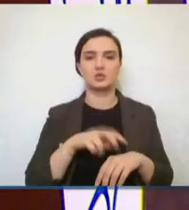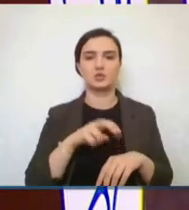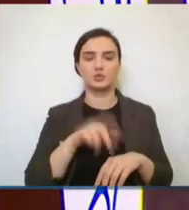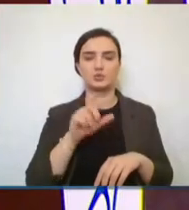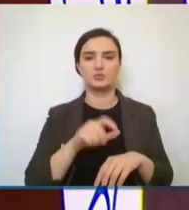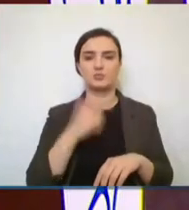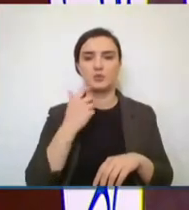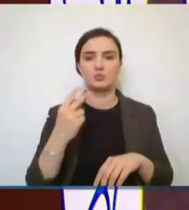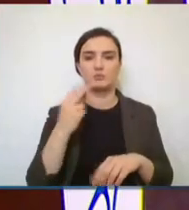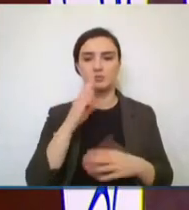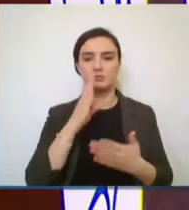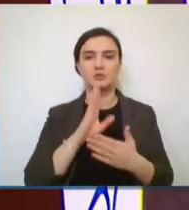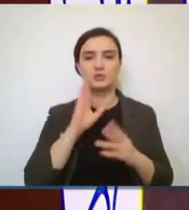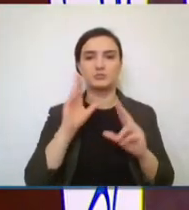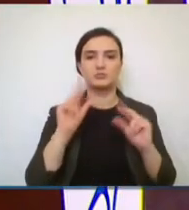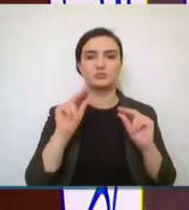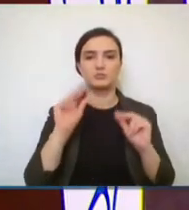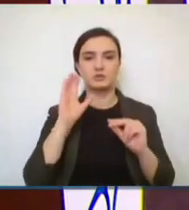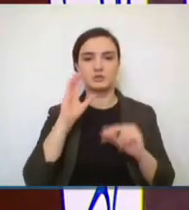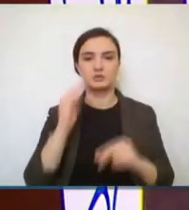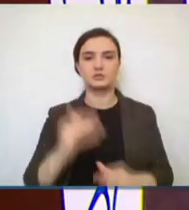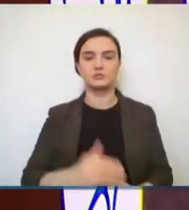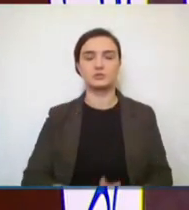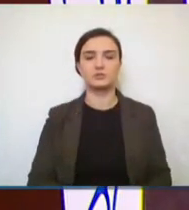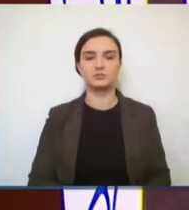ეთერში დილამშვიდობისა გისმენთ.